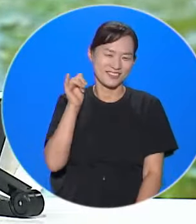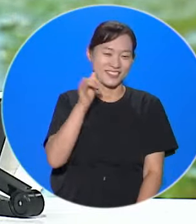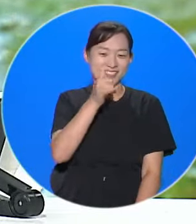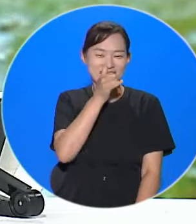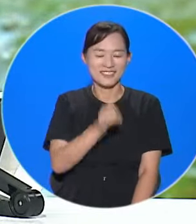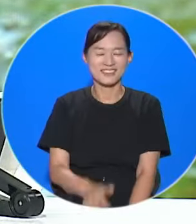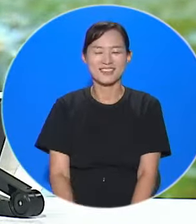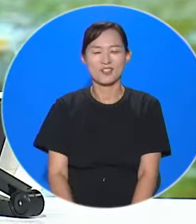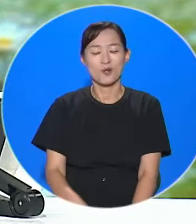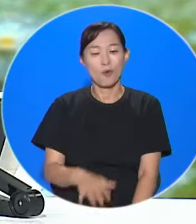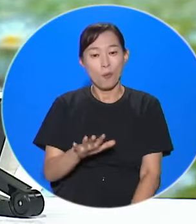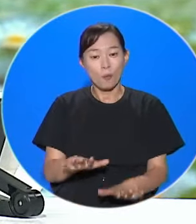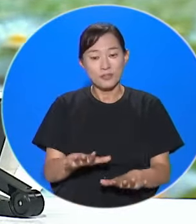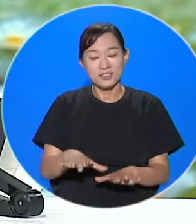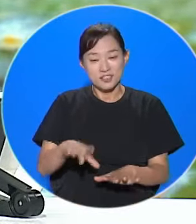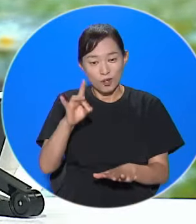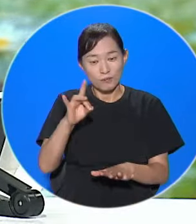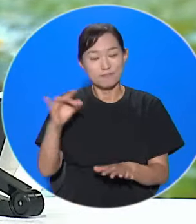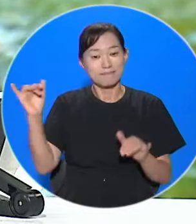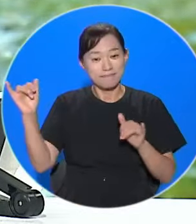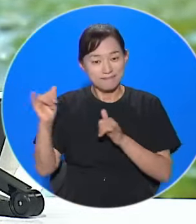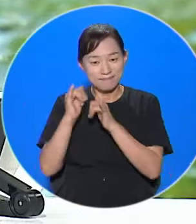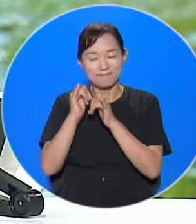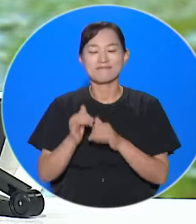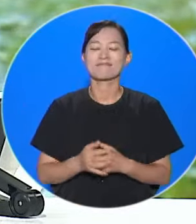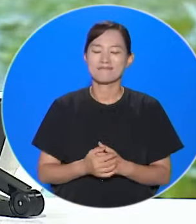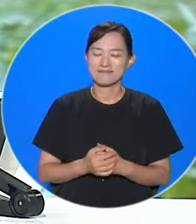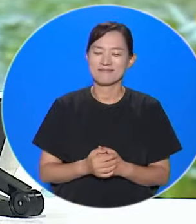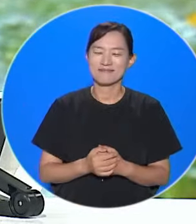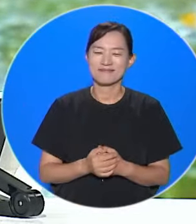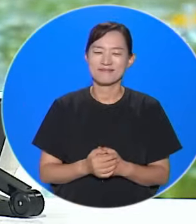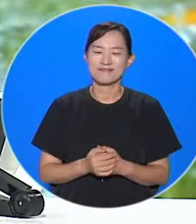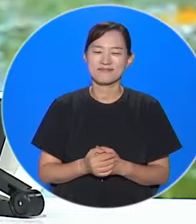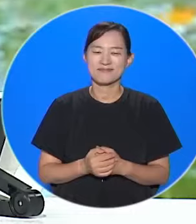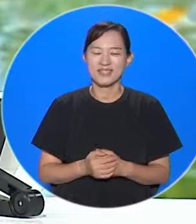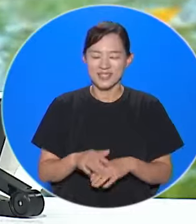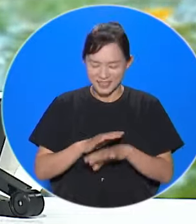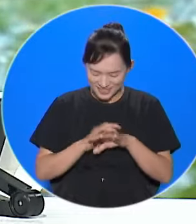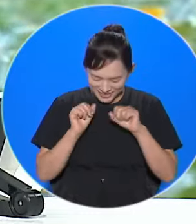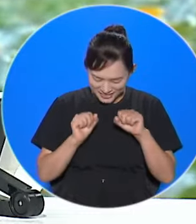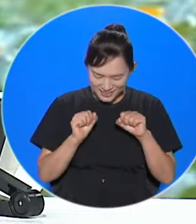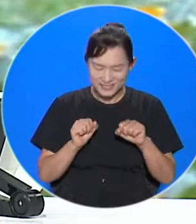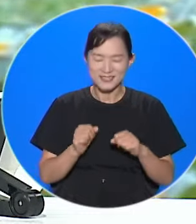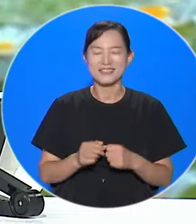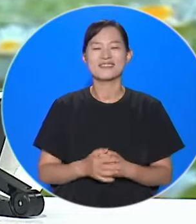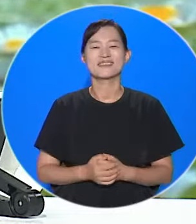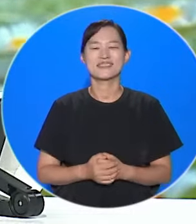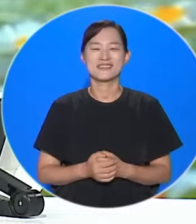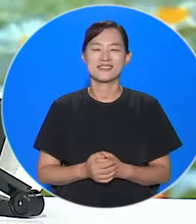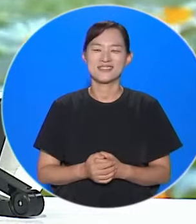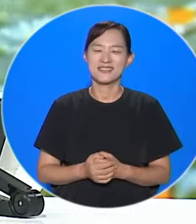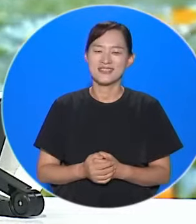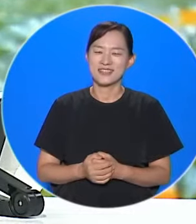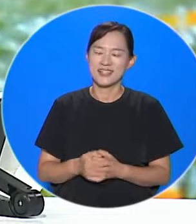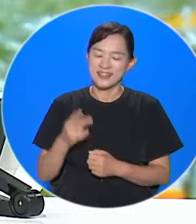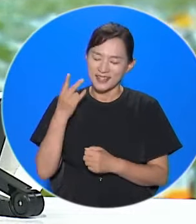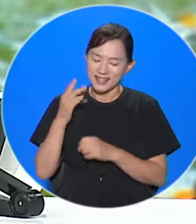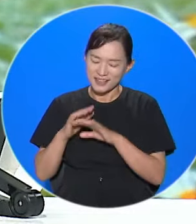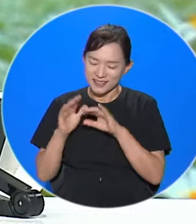주고 계신데요. 오늘 첫 번째 기도 사연 바로 연결해 보도록 하겠습니다. 안녕하세요. 옹기 목사입니다.